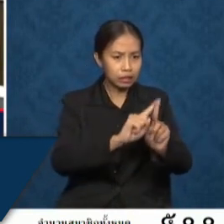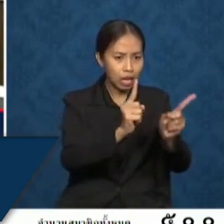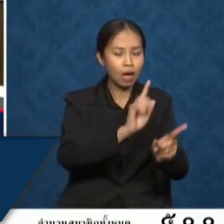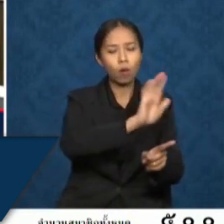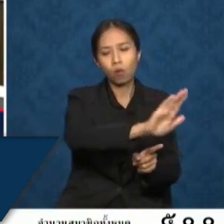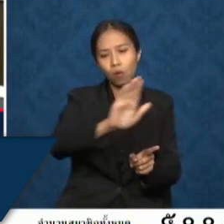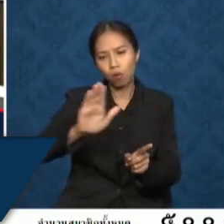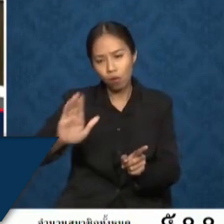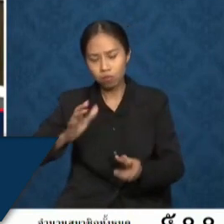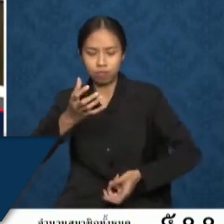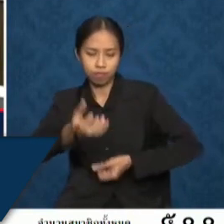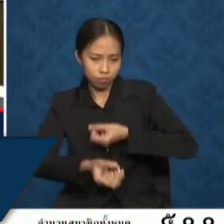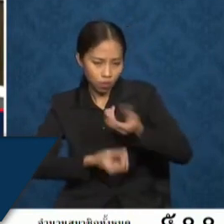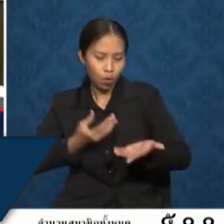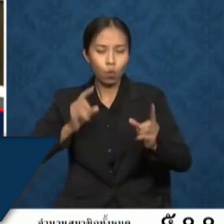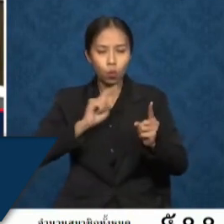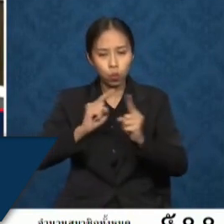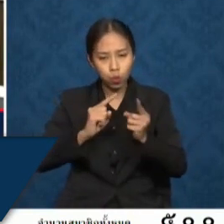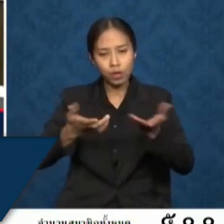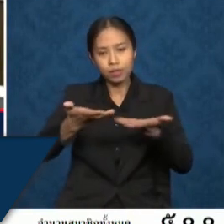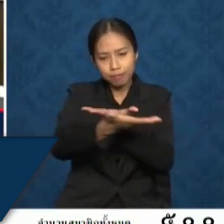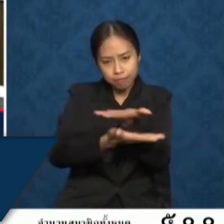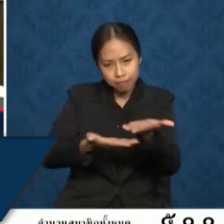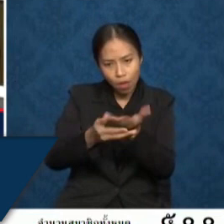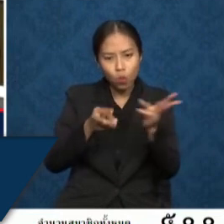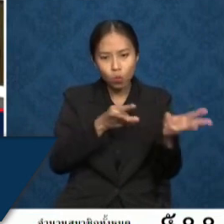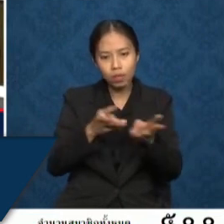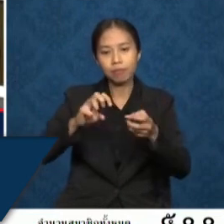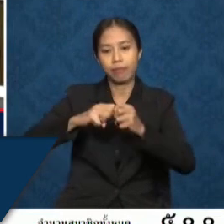คนในสังคม และหาทางออกรวมกัน